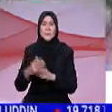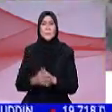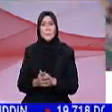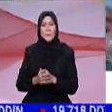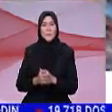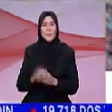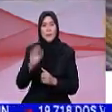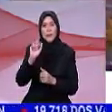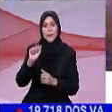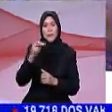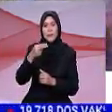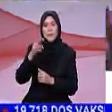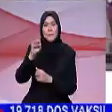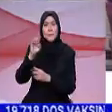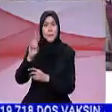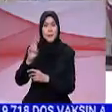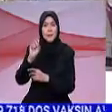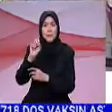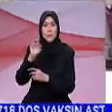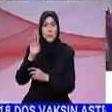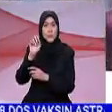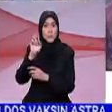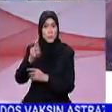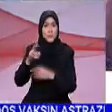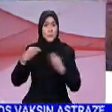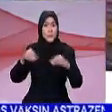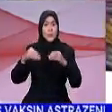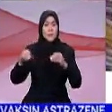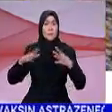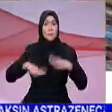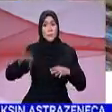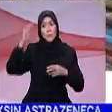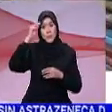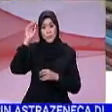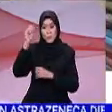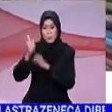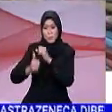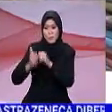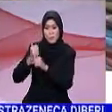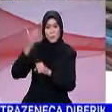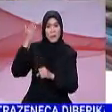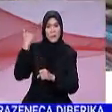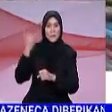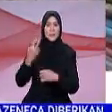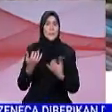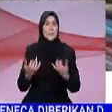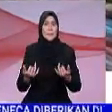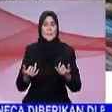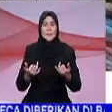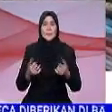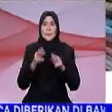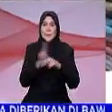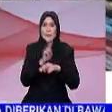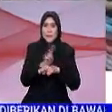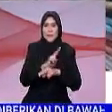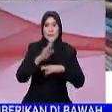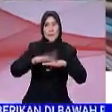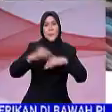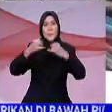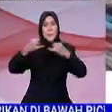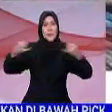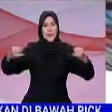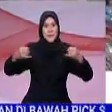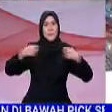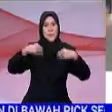Bagi Ahmad Syukur Ramli yang menjual baju Melayu sejak 10 tahun lalu berkata, terpaksa menggunakan platform jualan dalam